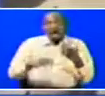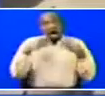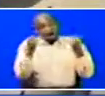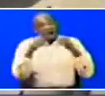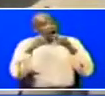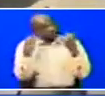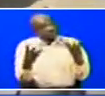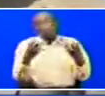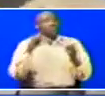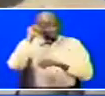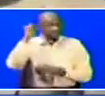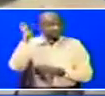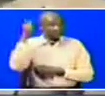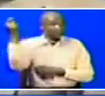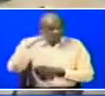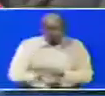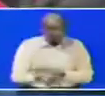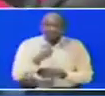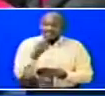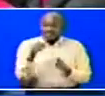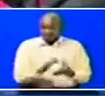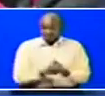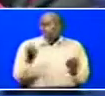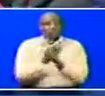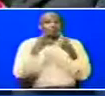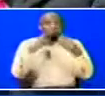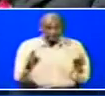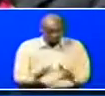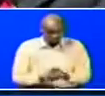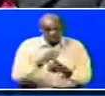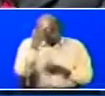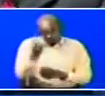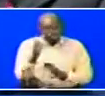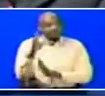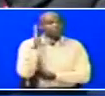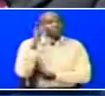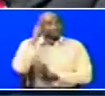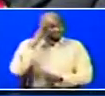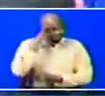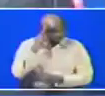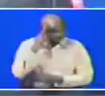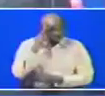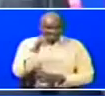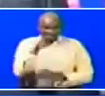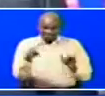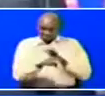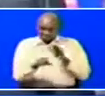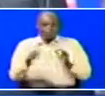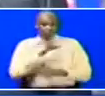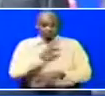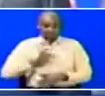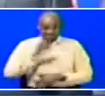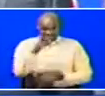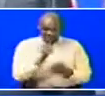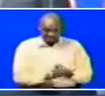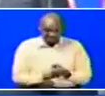wamethibitisha kuhudhuria sherehe hiyo kwa kusema kwamba haiwezi tangaza kwa sababu za usalama, katibu huyo wa baraza la mawaziri na